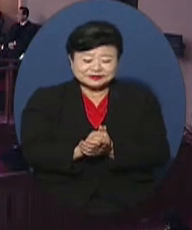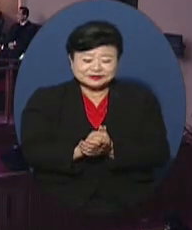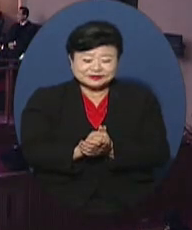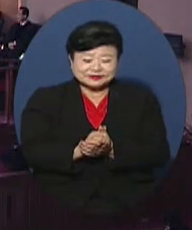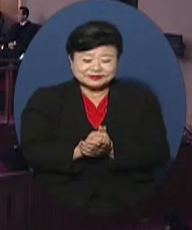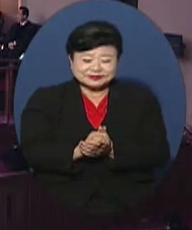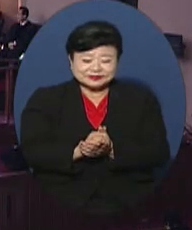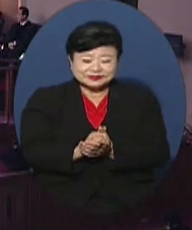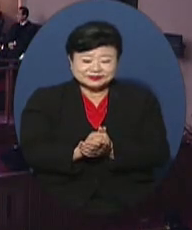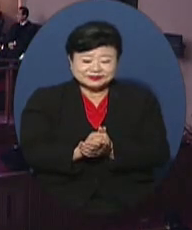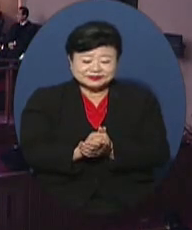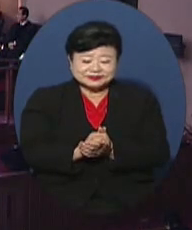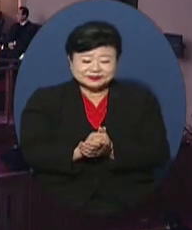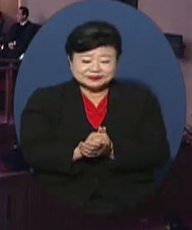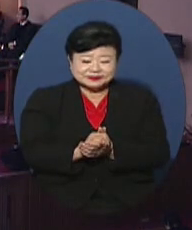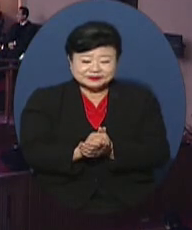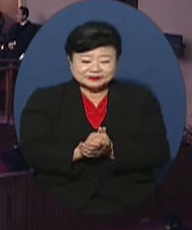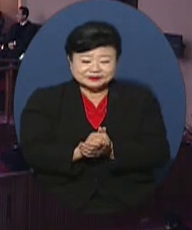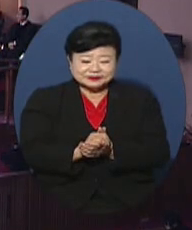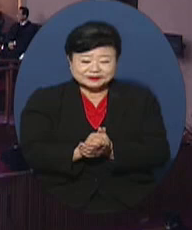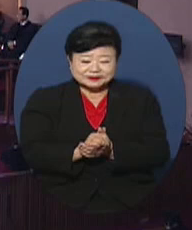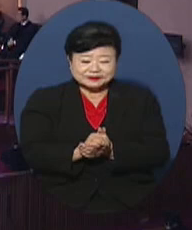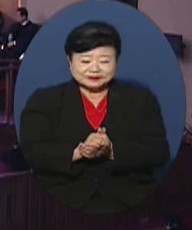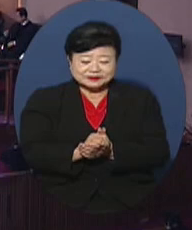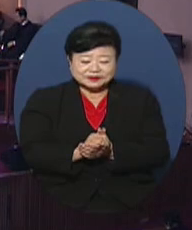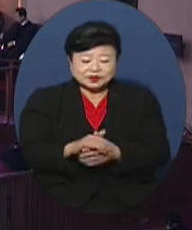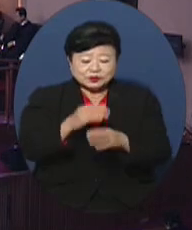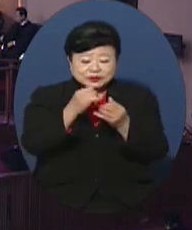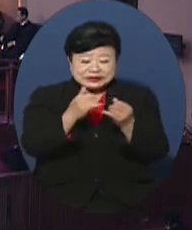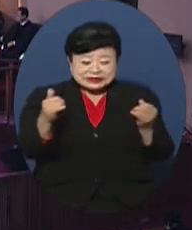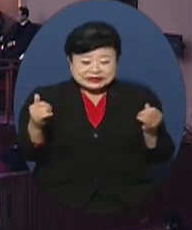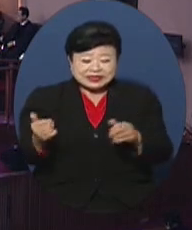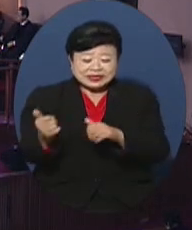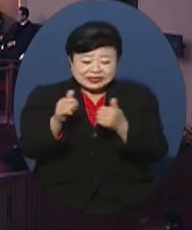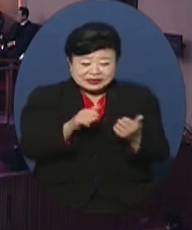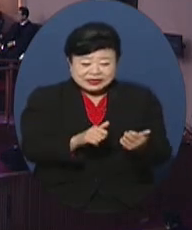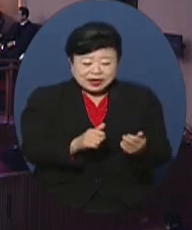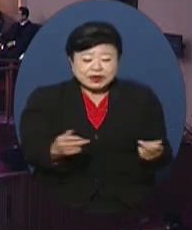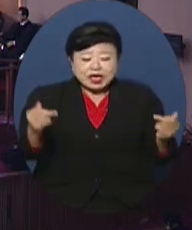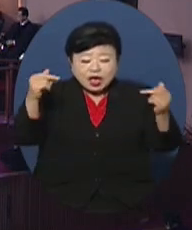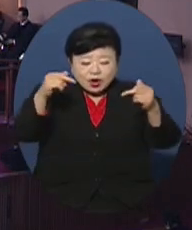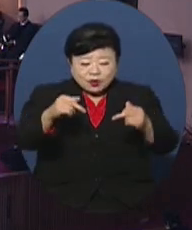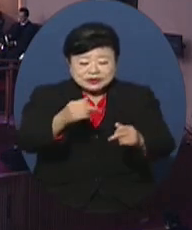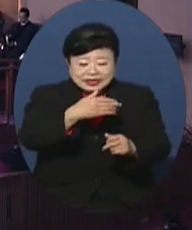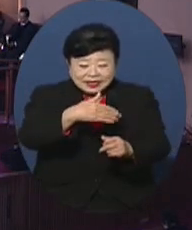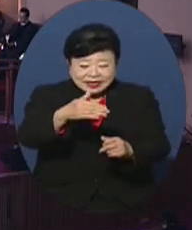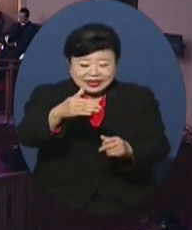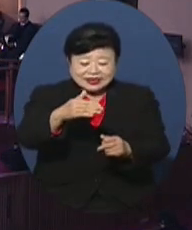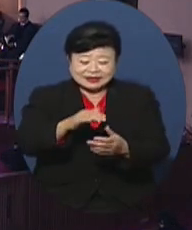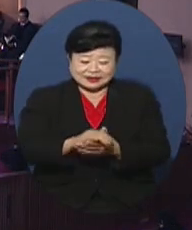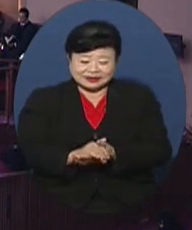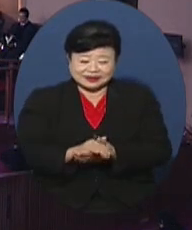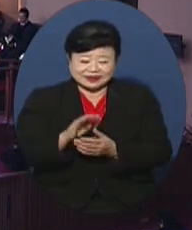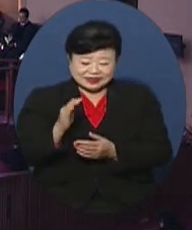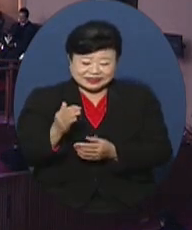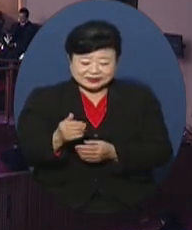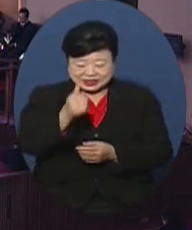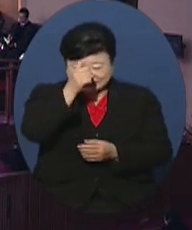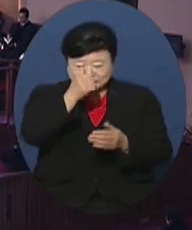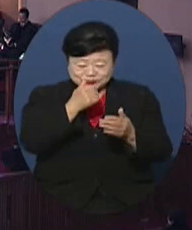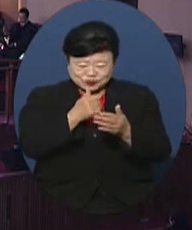아담이 죄를 지은 후 모든 사람이 사망의 올짜기와 같은 인생을 살아갑니다.